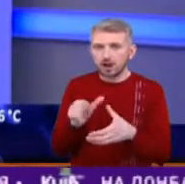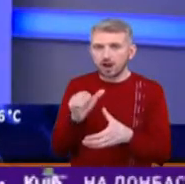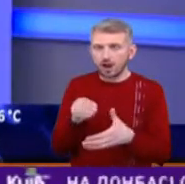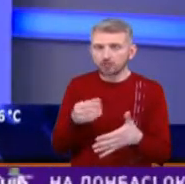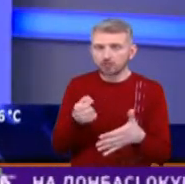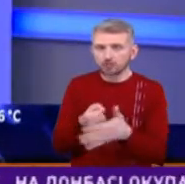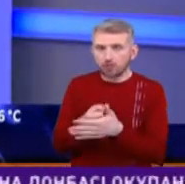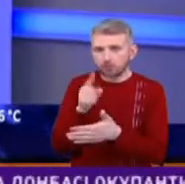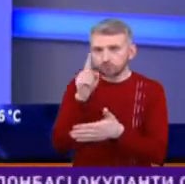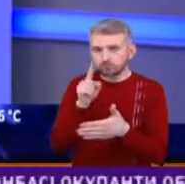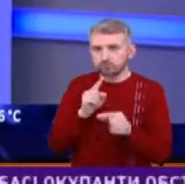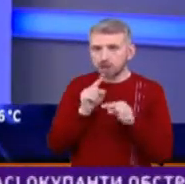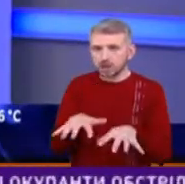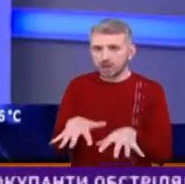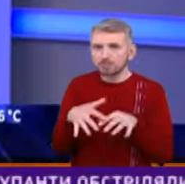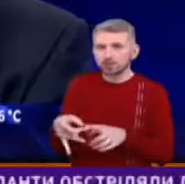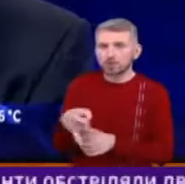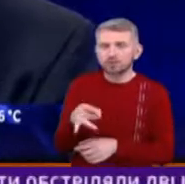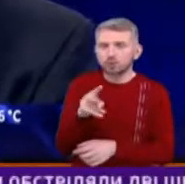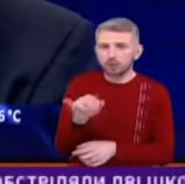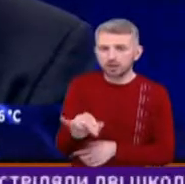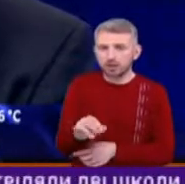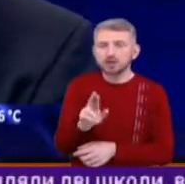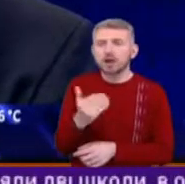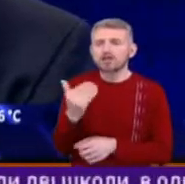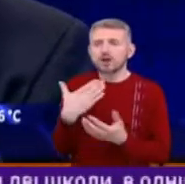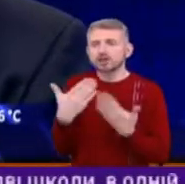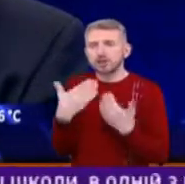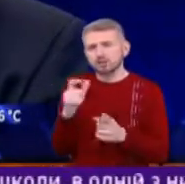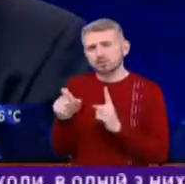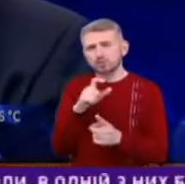там парламентської республіки. Як ваше ставлення,